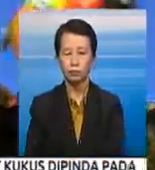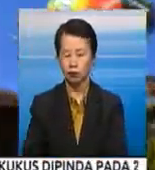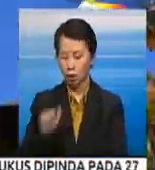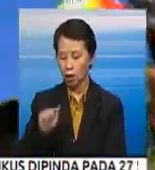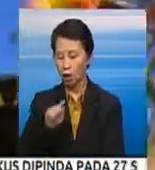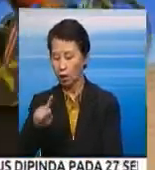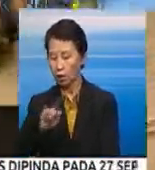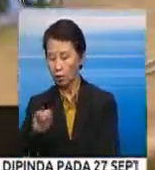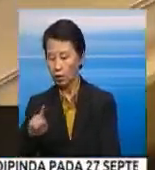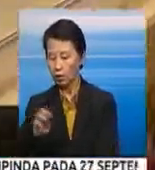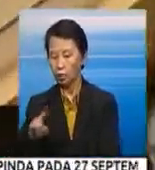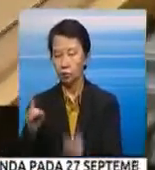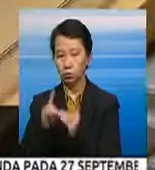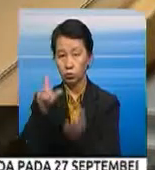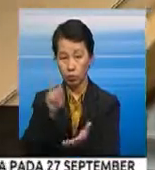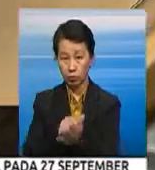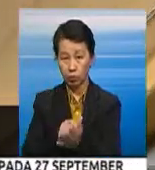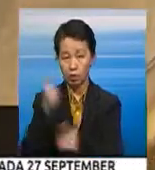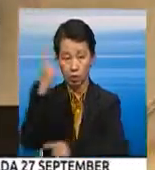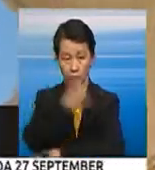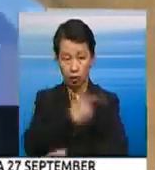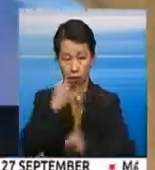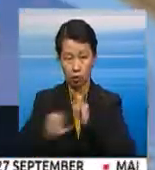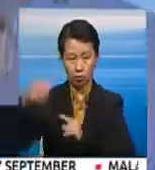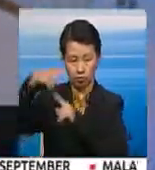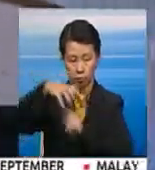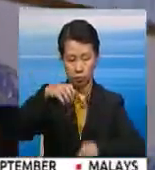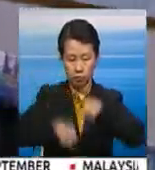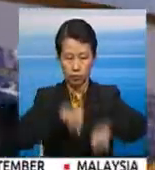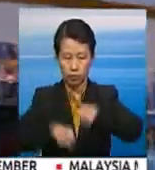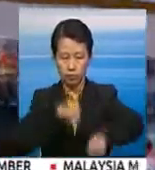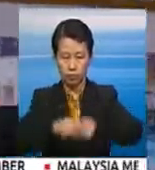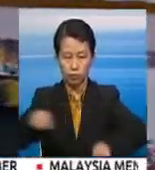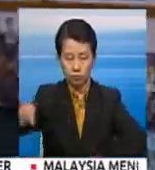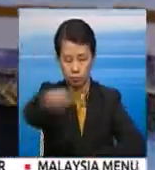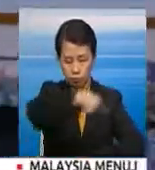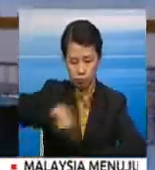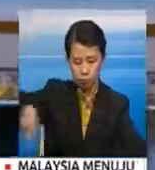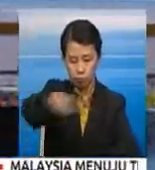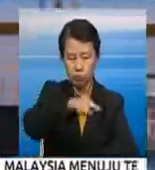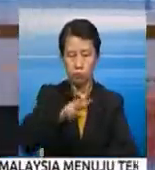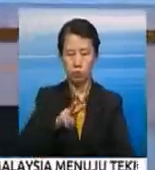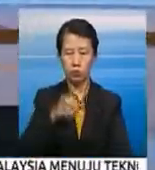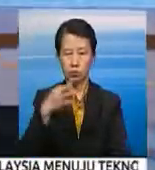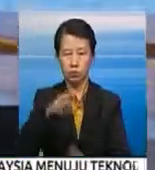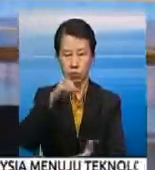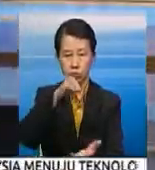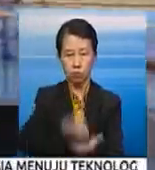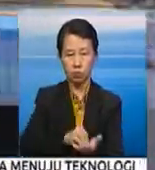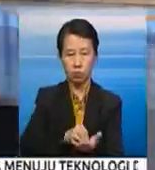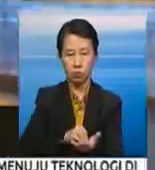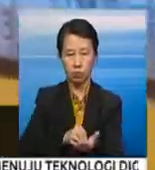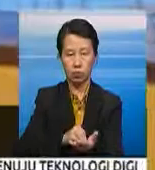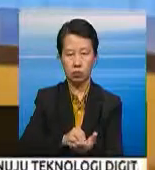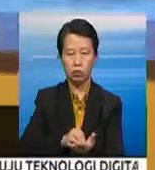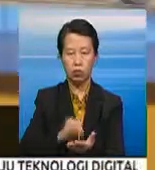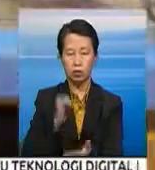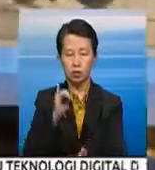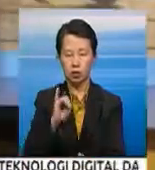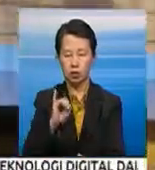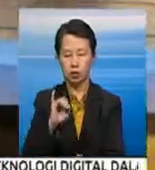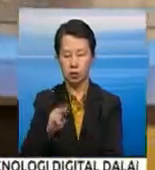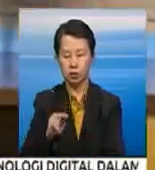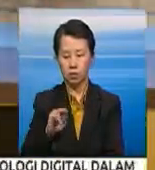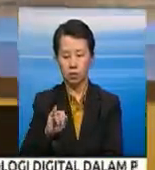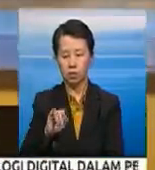Azizul ditemui media pada hari terakhir Kejohanan Berbasikal Trek Kebangsaan 2019 di Velodrome Nasional di Nilai,